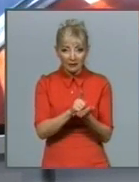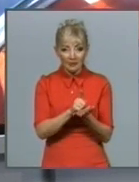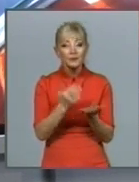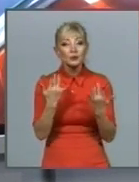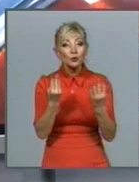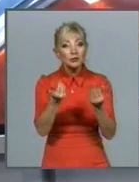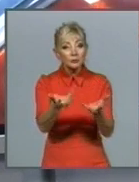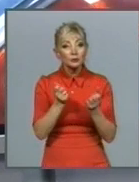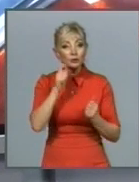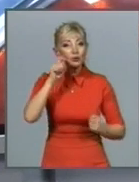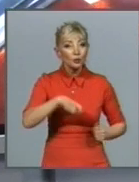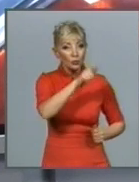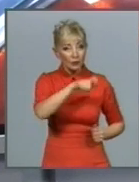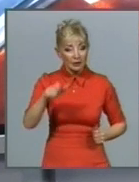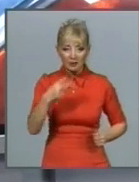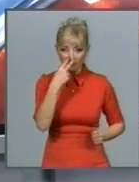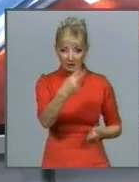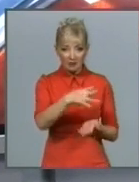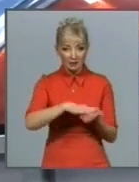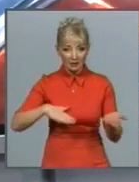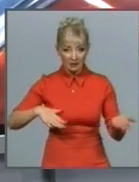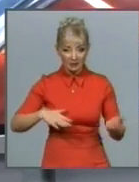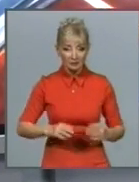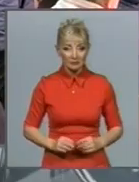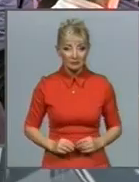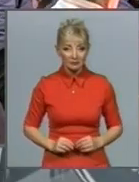грошей отримуватимуть українці, дивіться у наступному сюжеті.